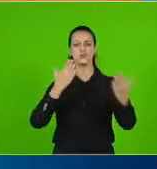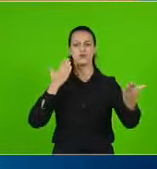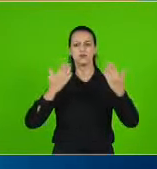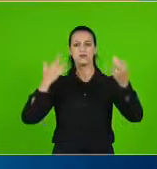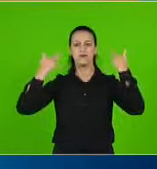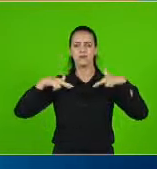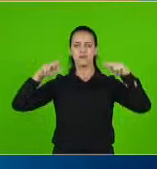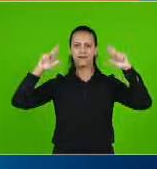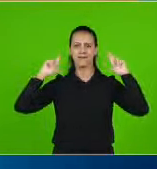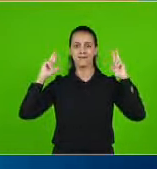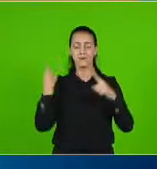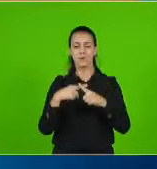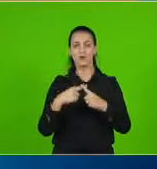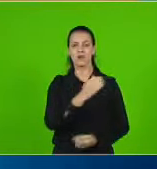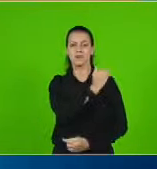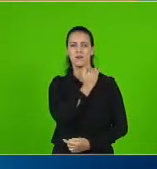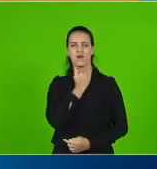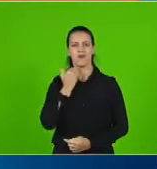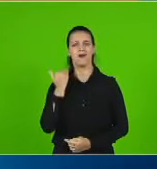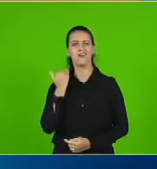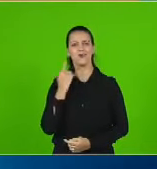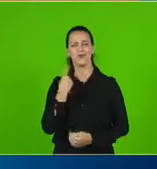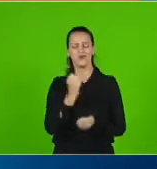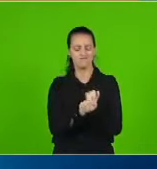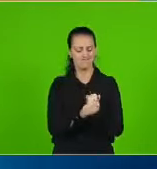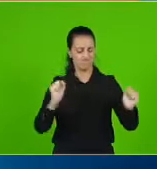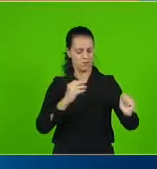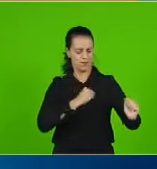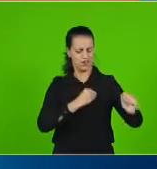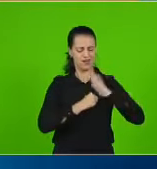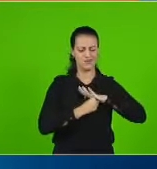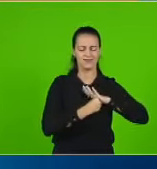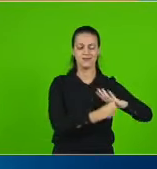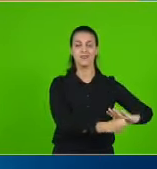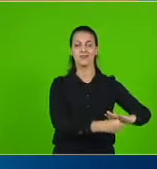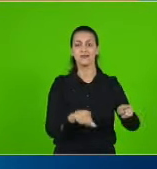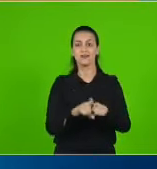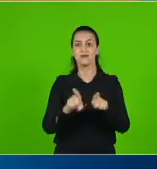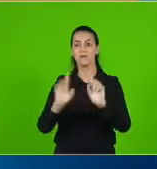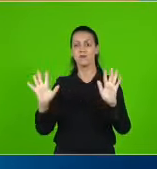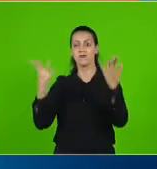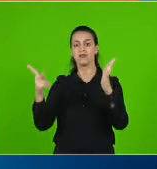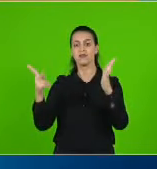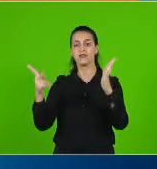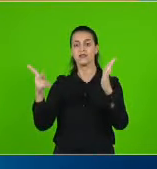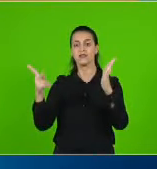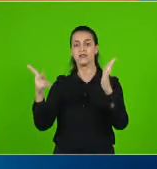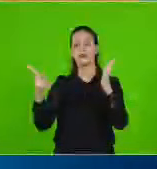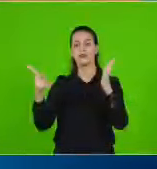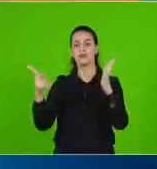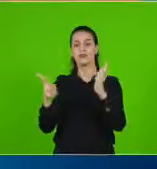когда Иисус – Агнец Пасхальный. Он умер, чтобы избавить нас от рабства греха.